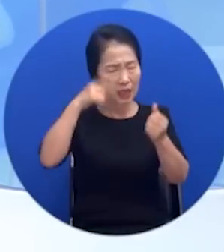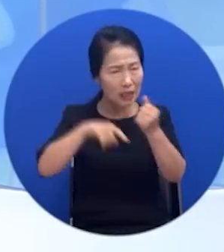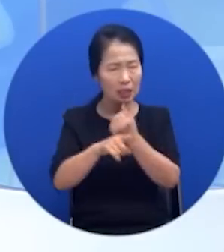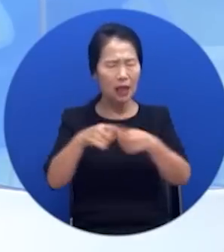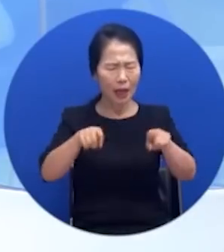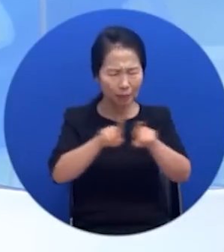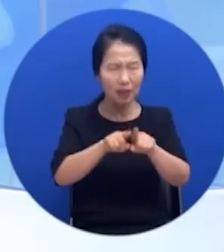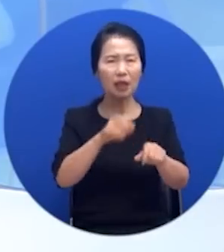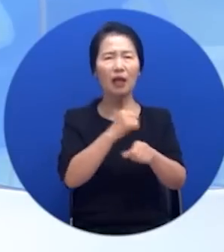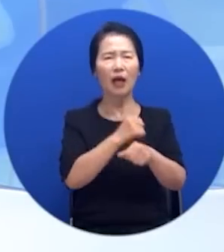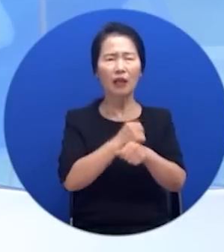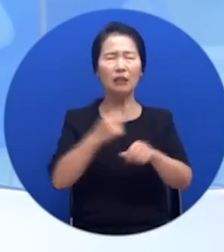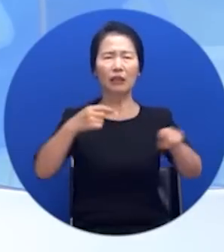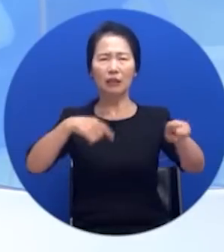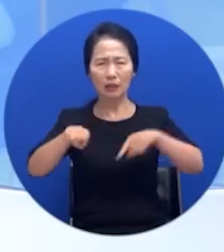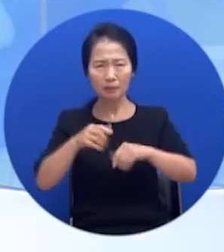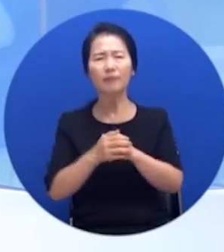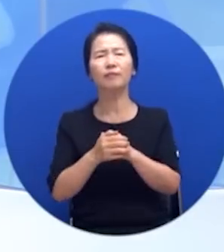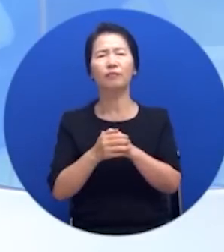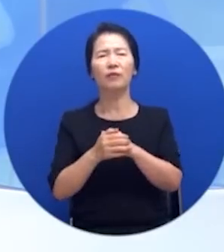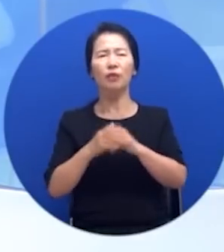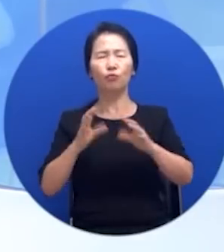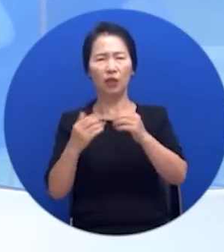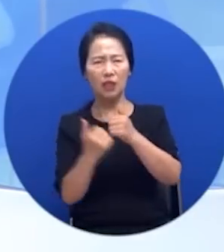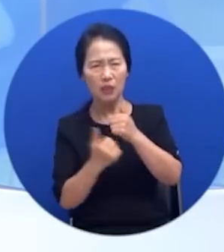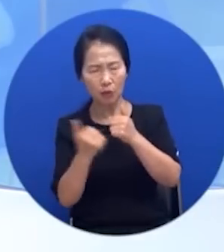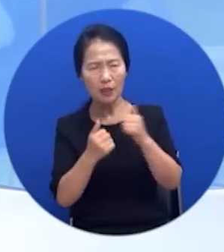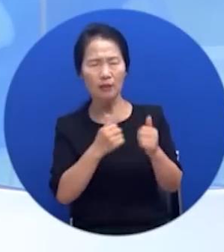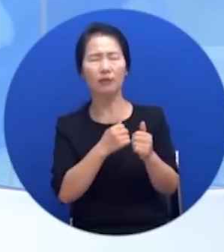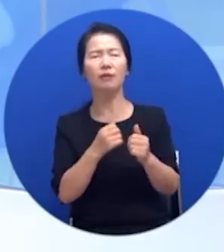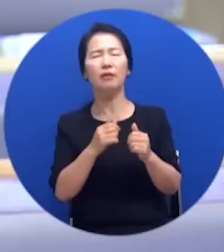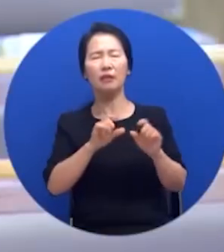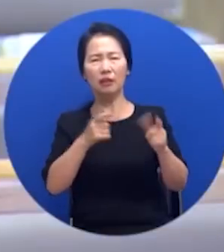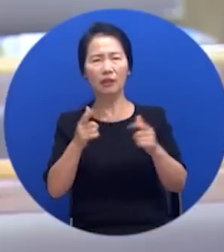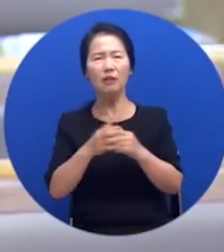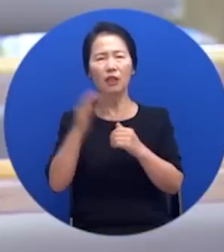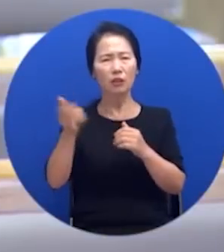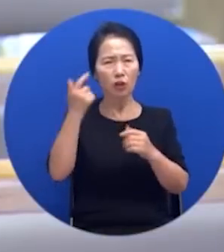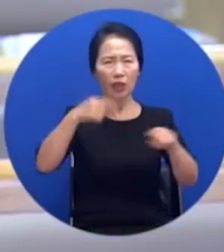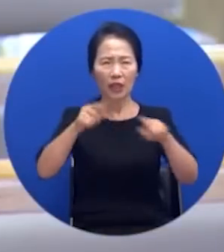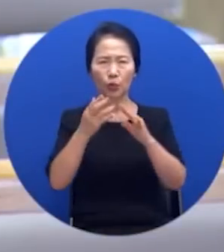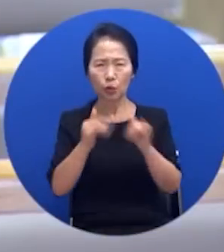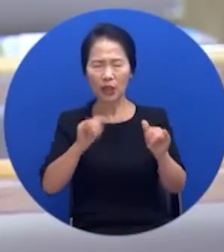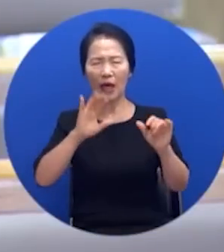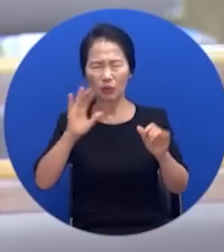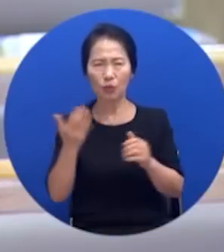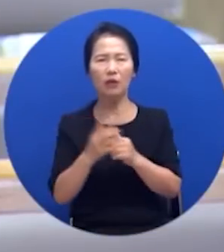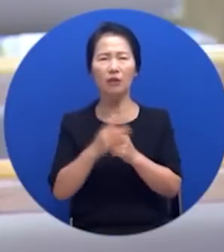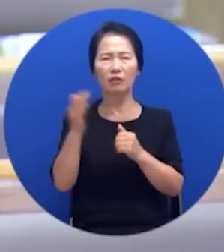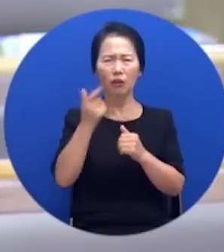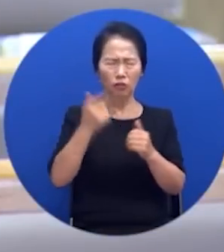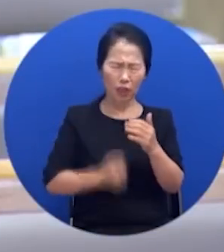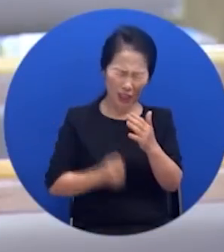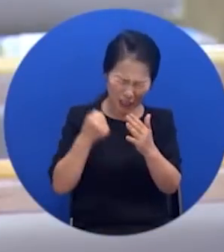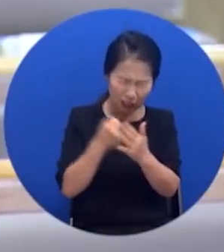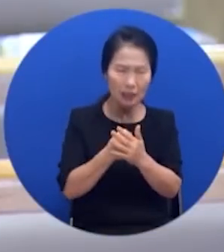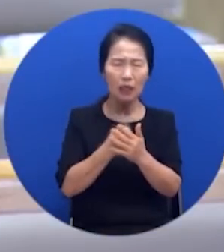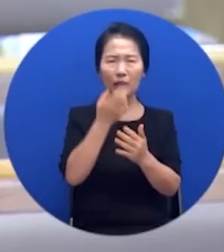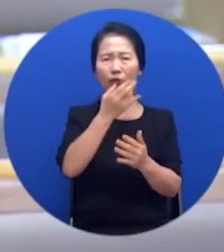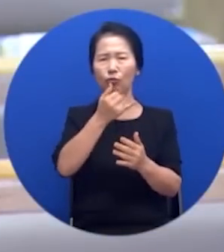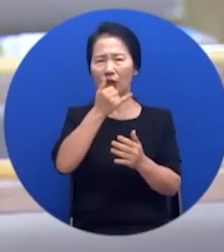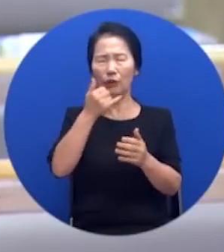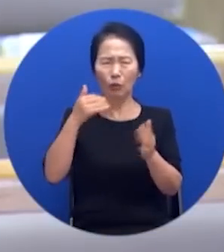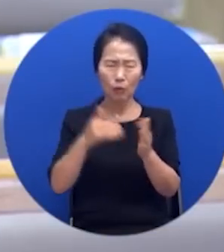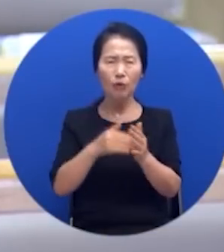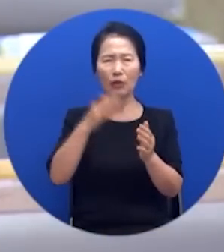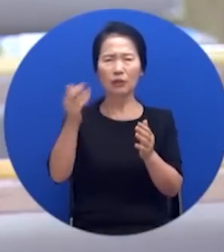대통령님, 위정자들, 국회의원님들, 지도자들이 성령의 그리스도인이 되어서 성령의 결단을 할 수 있도록 성령의